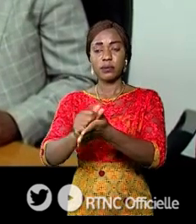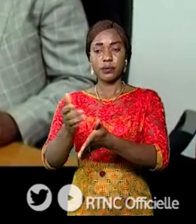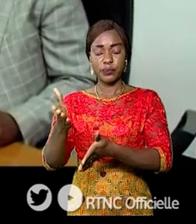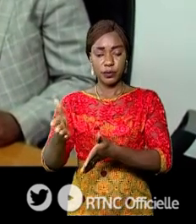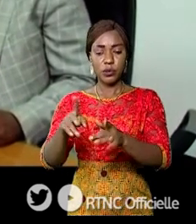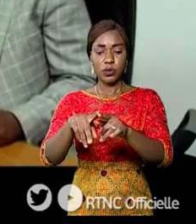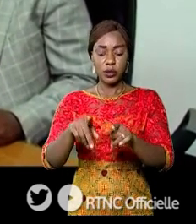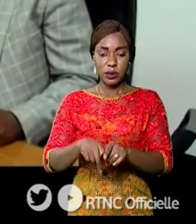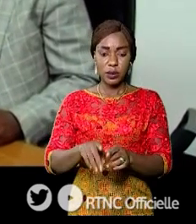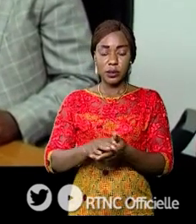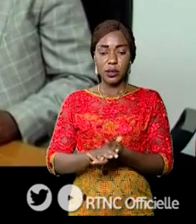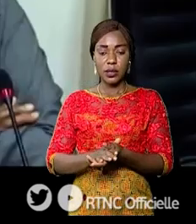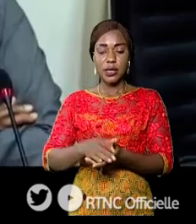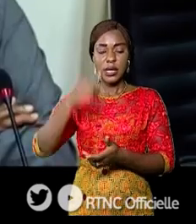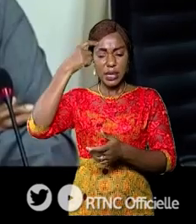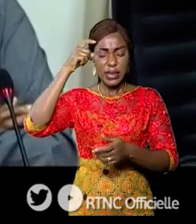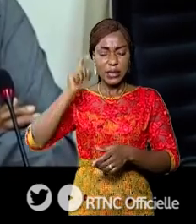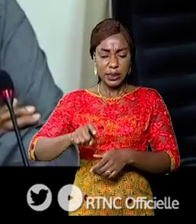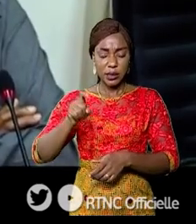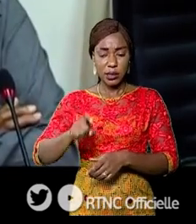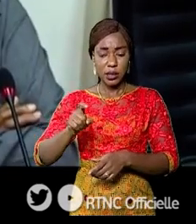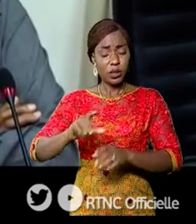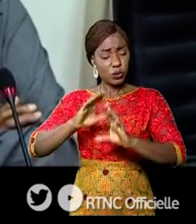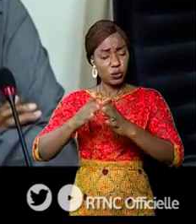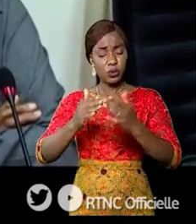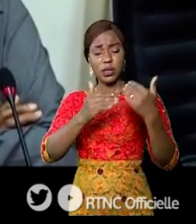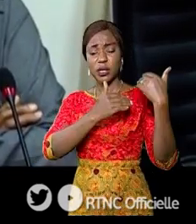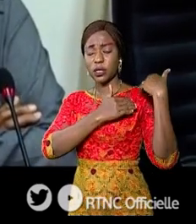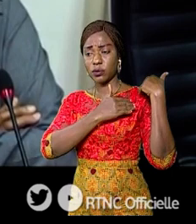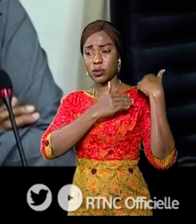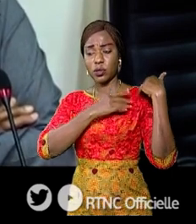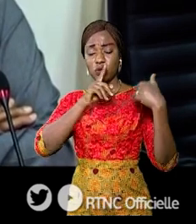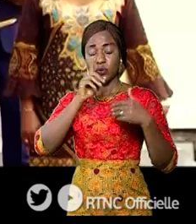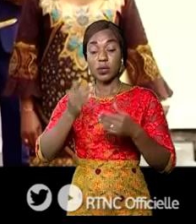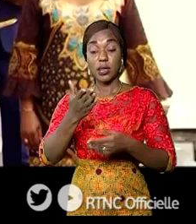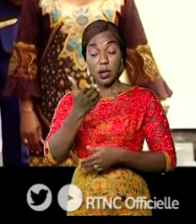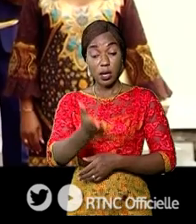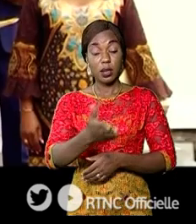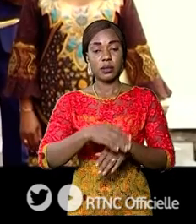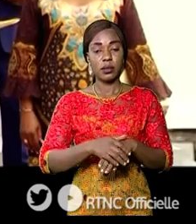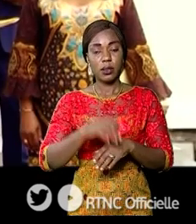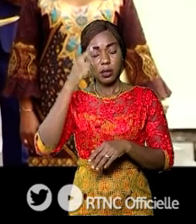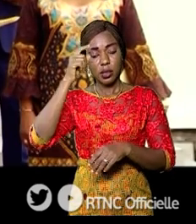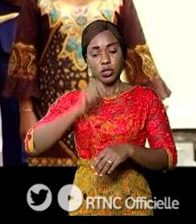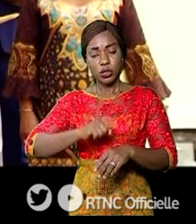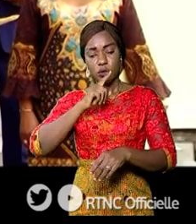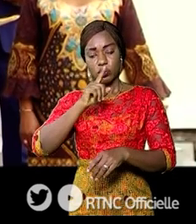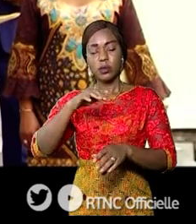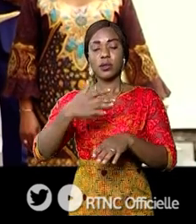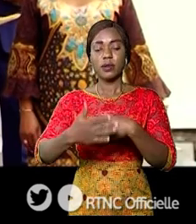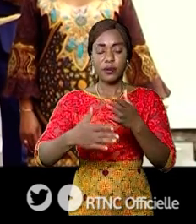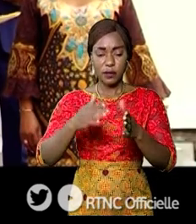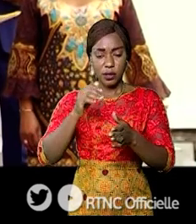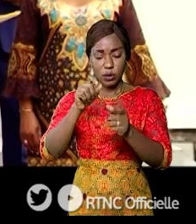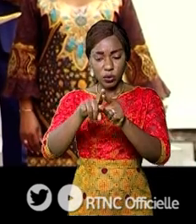Il a en outre insisté pour que toutes les responsabilités soient établies et que la justice